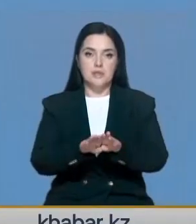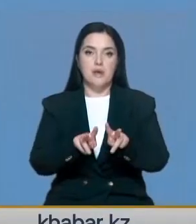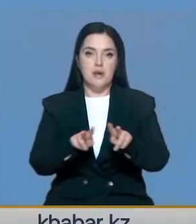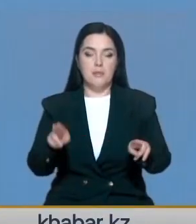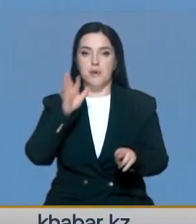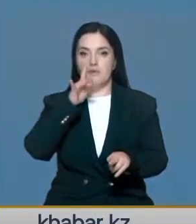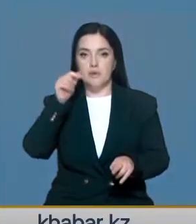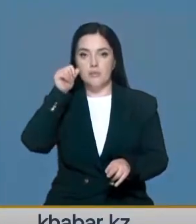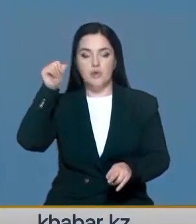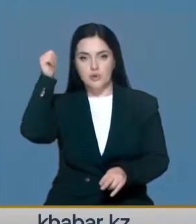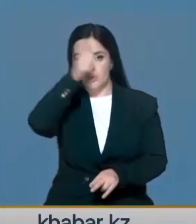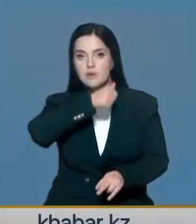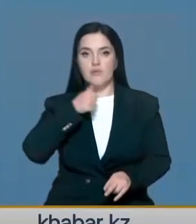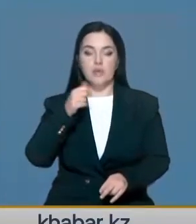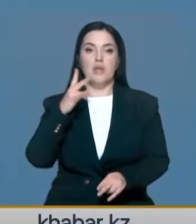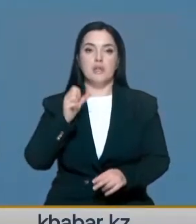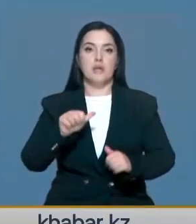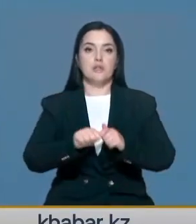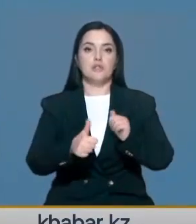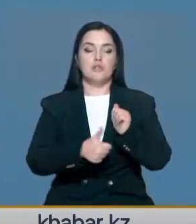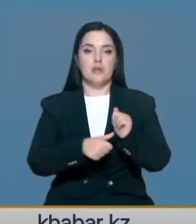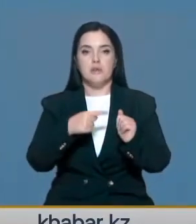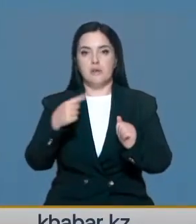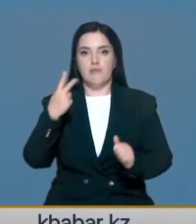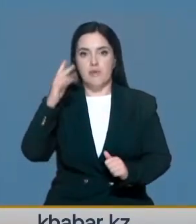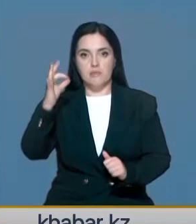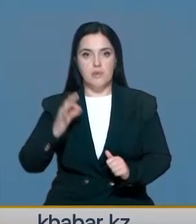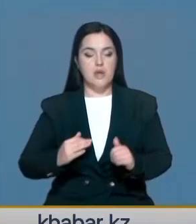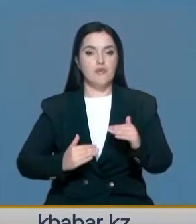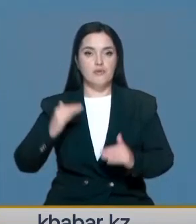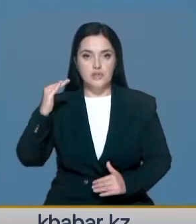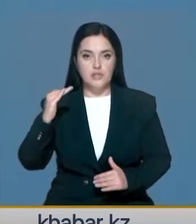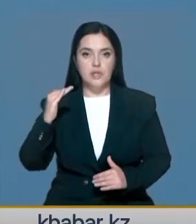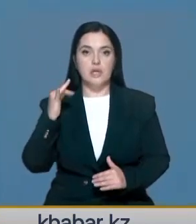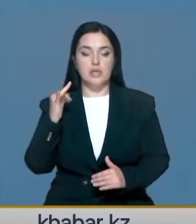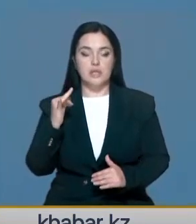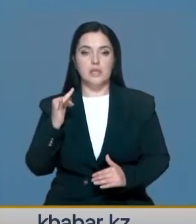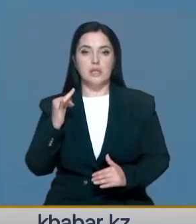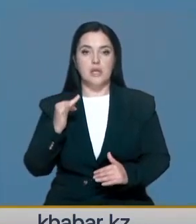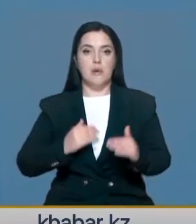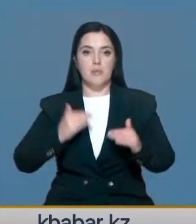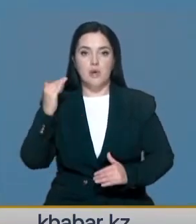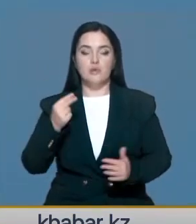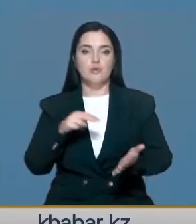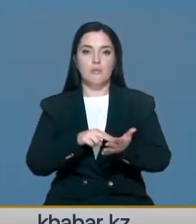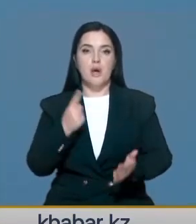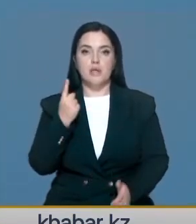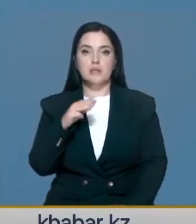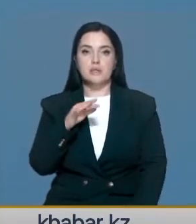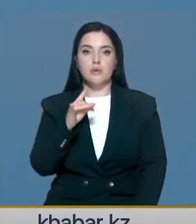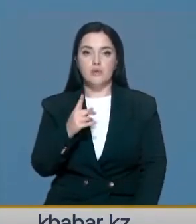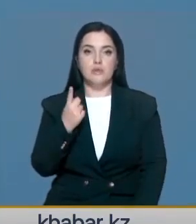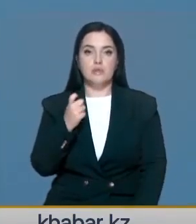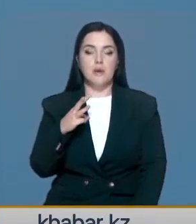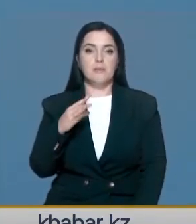аналогичным периодом прошлого года на 16-20% выше и превышает сумму более 1 триллиона 100